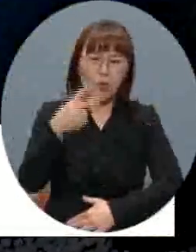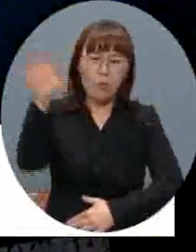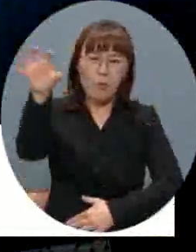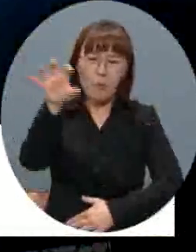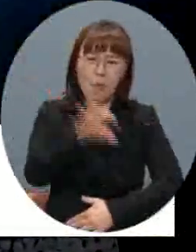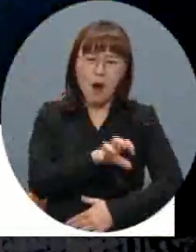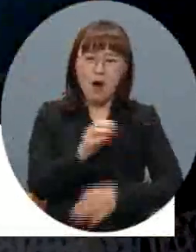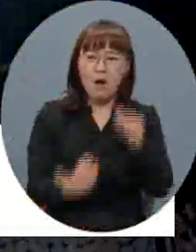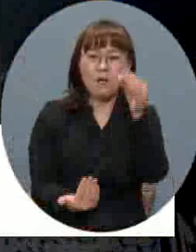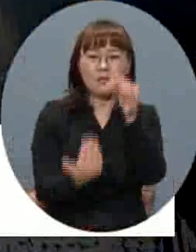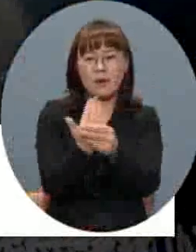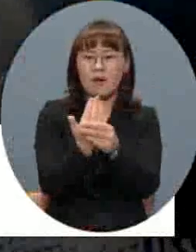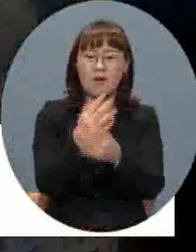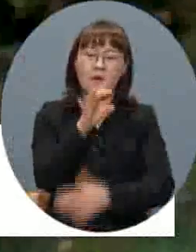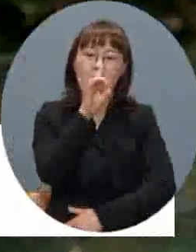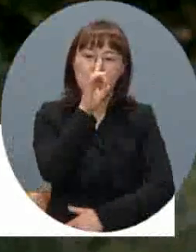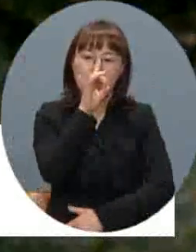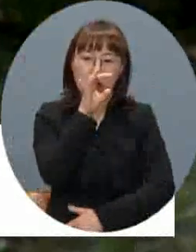대한민국에서 이런 일은